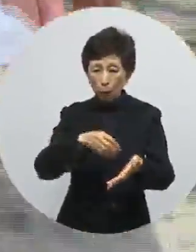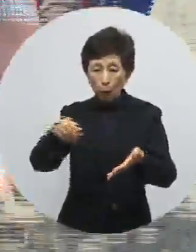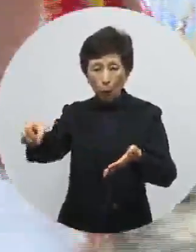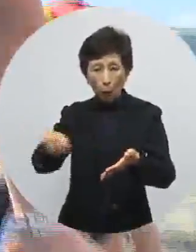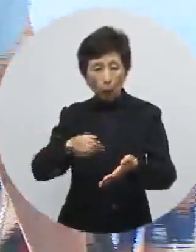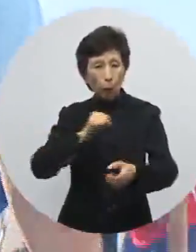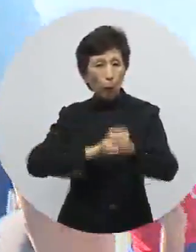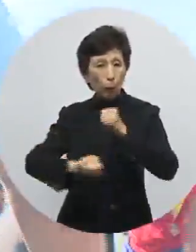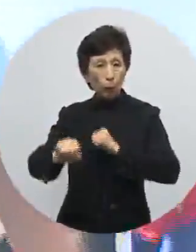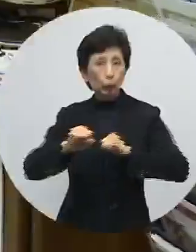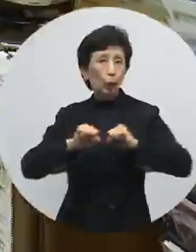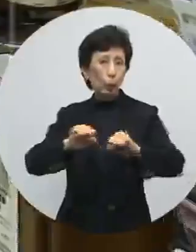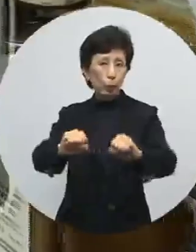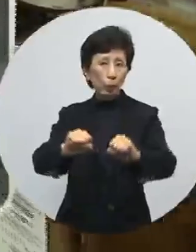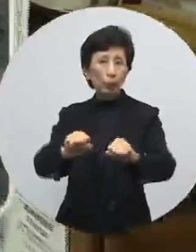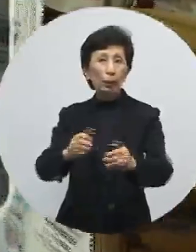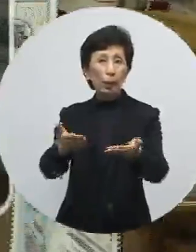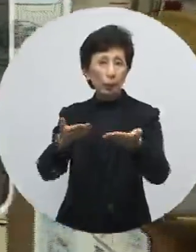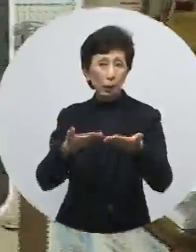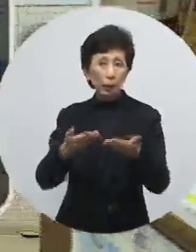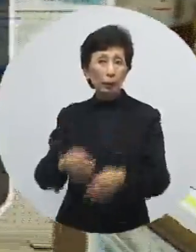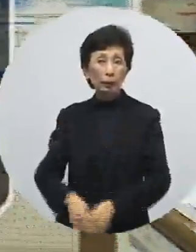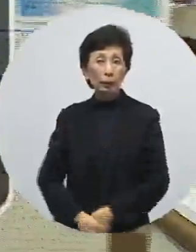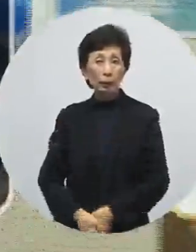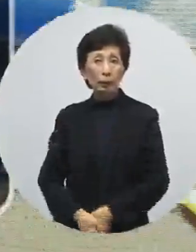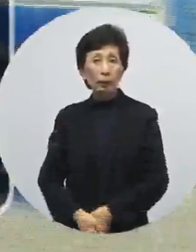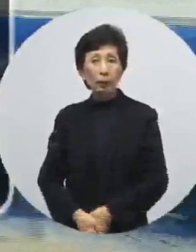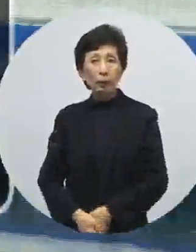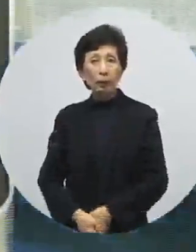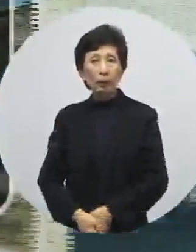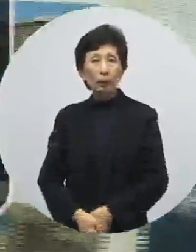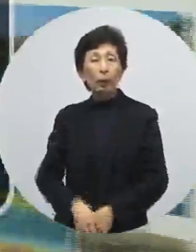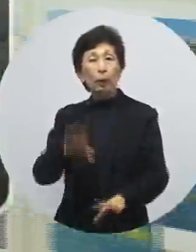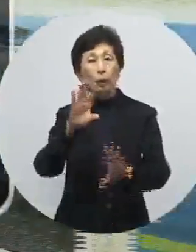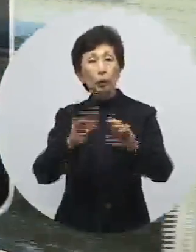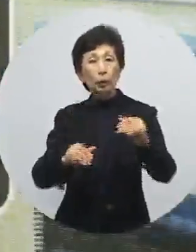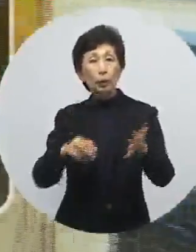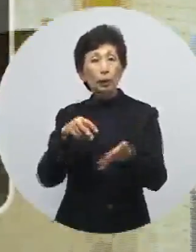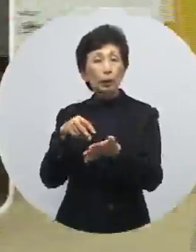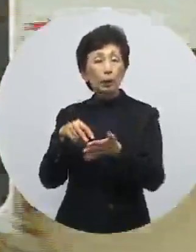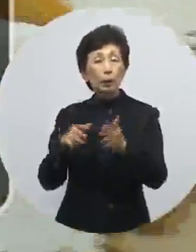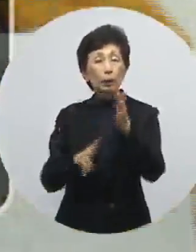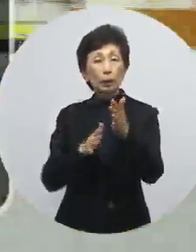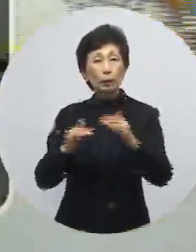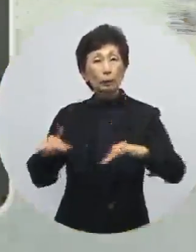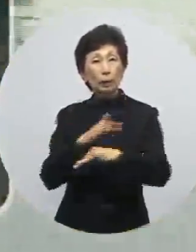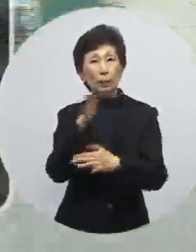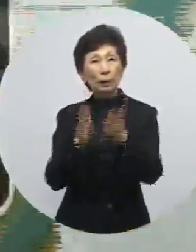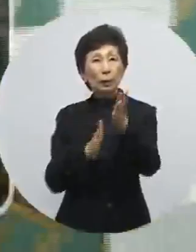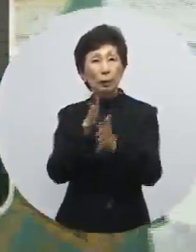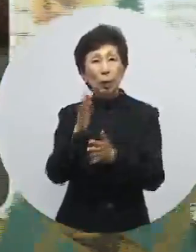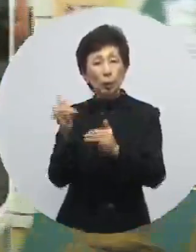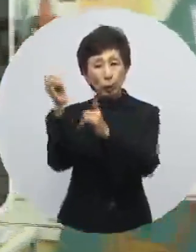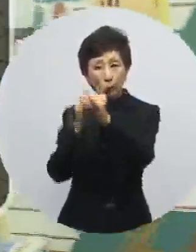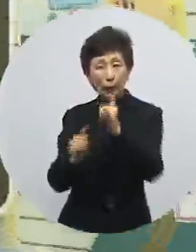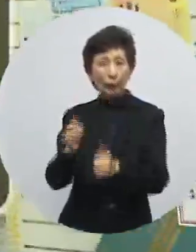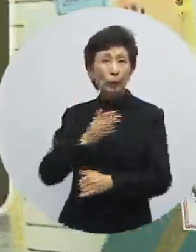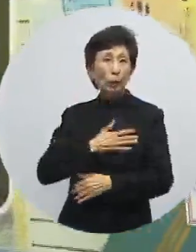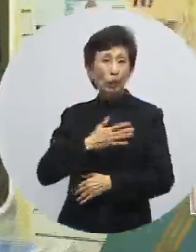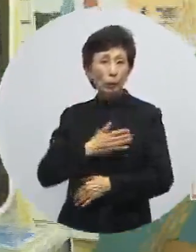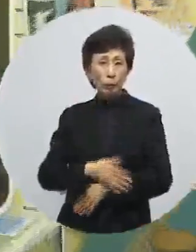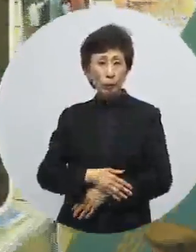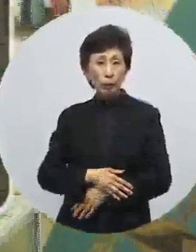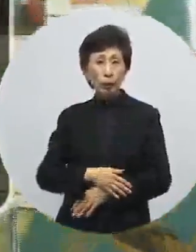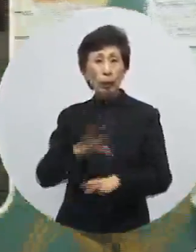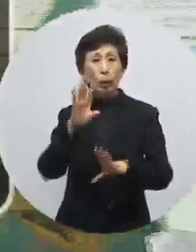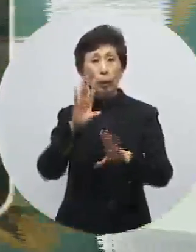てやってます。 知っているようで知らない鵠沼のビーチスポーツの歴史を垣間見ることができる